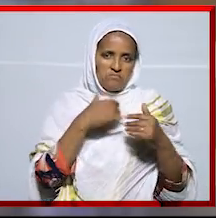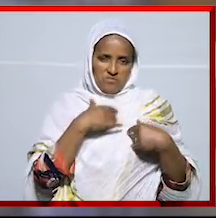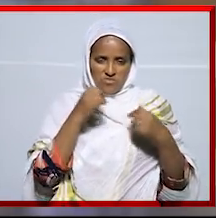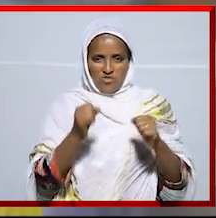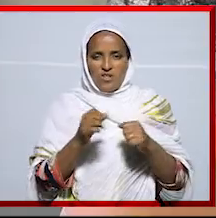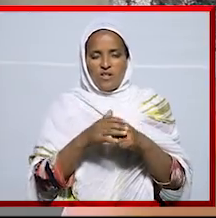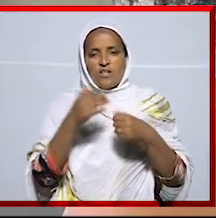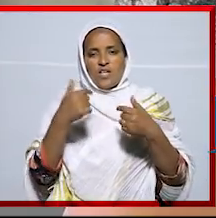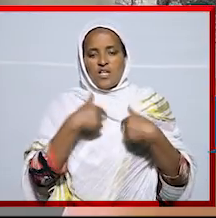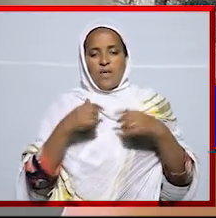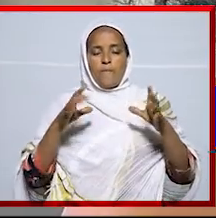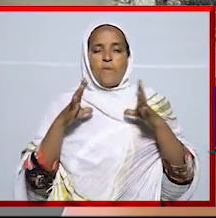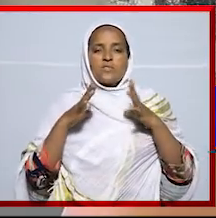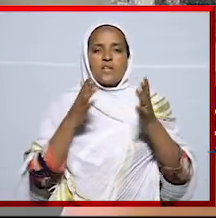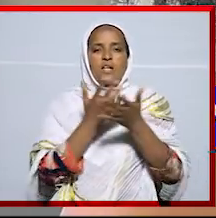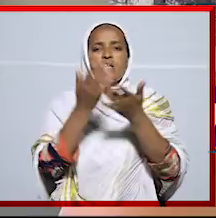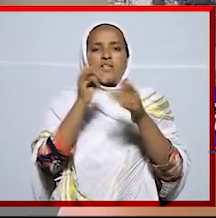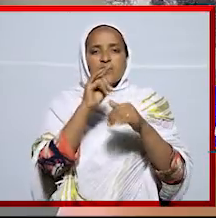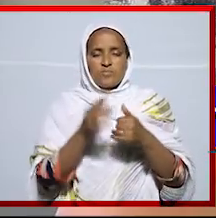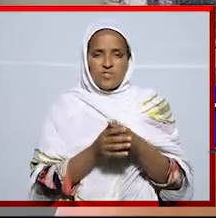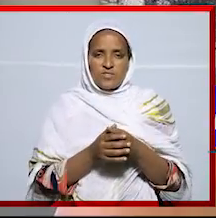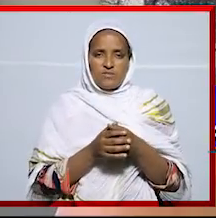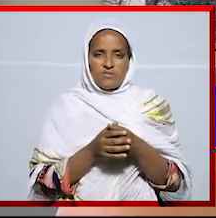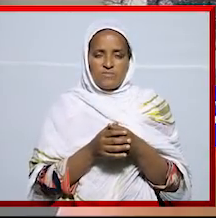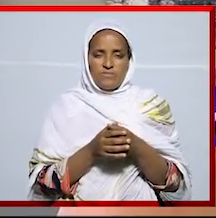አለ። እኔ የሚያዝናናኝ